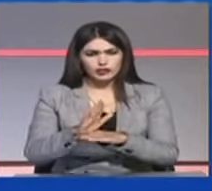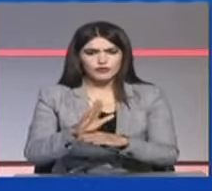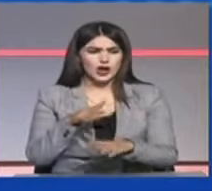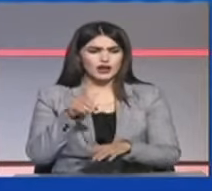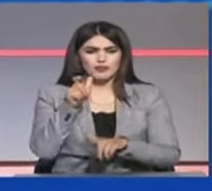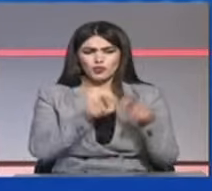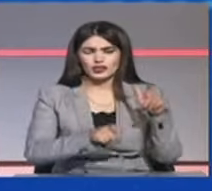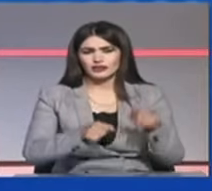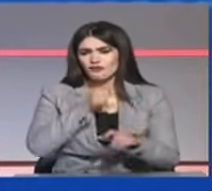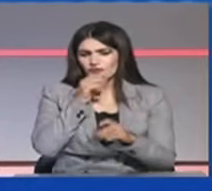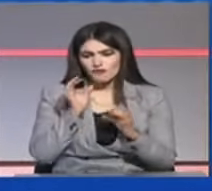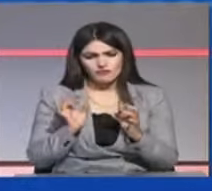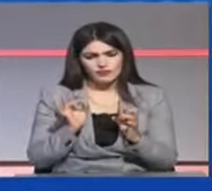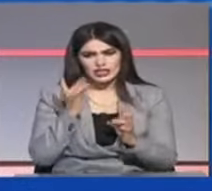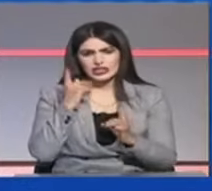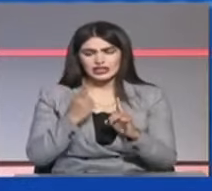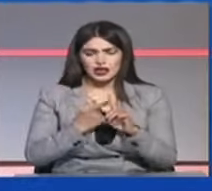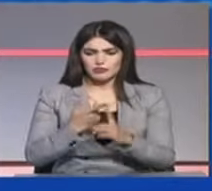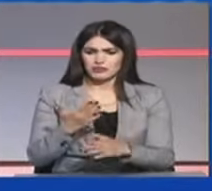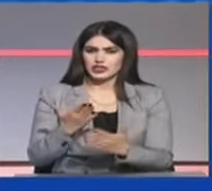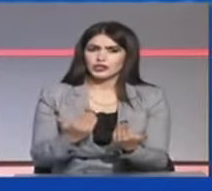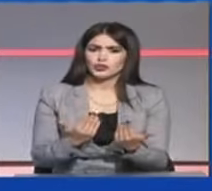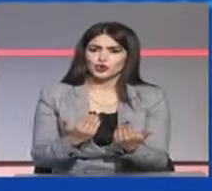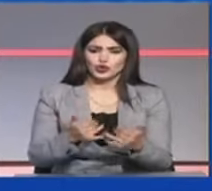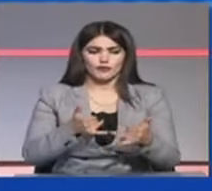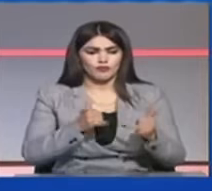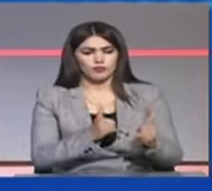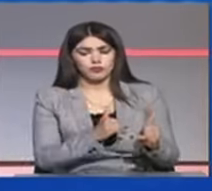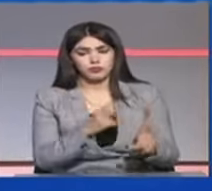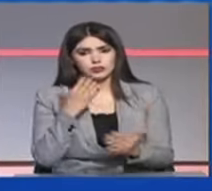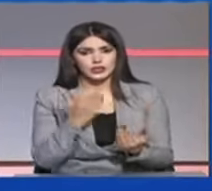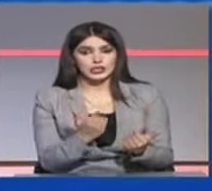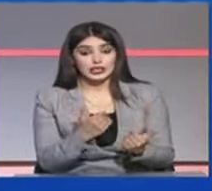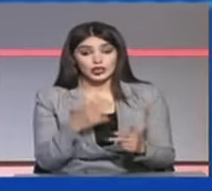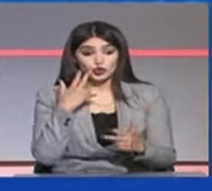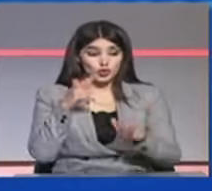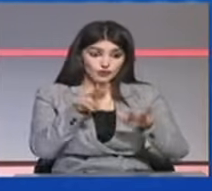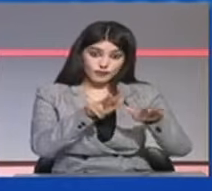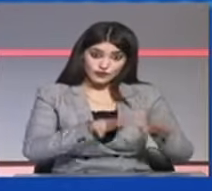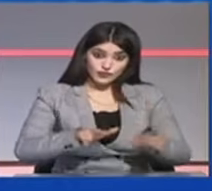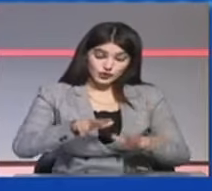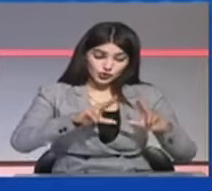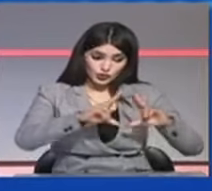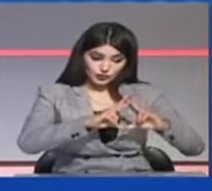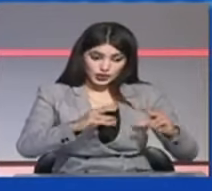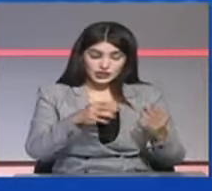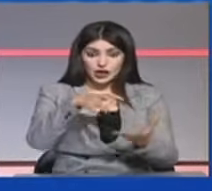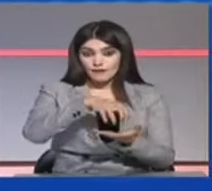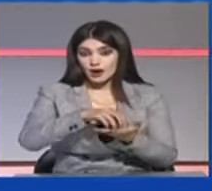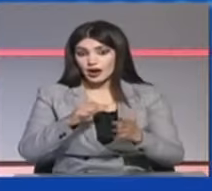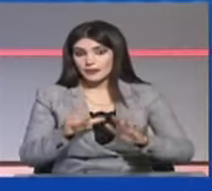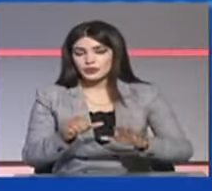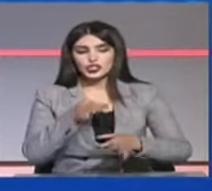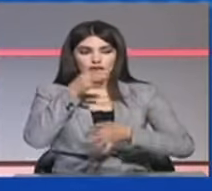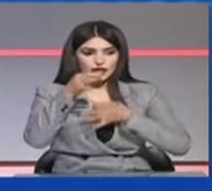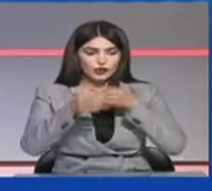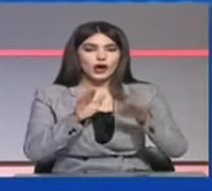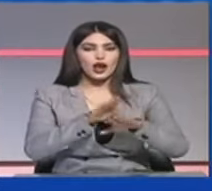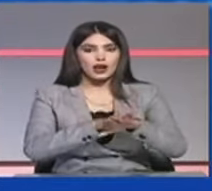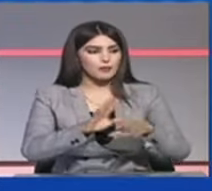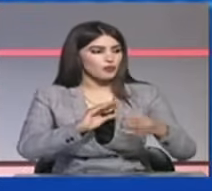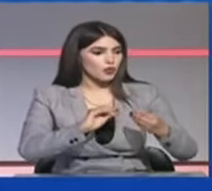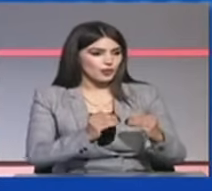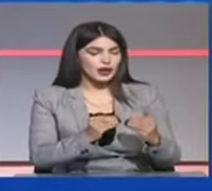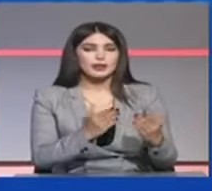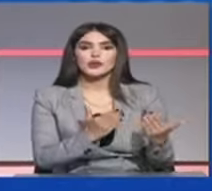تشكيات من طول الانتظار كم من الاخبار كانت حاضره اليوم بمركز التلقيح بالمنزل للوقوف عند بعض من اسباب